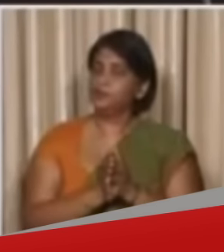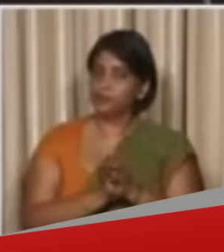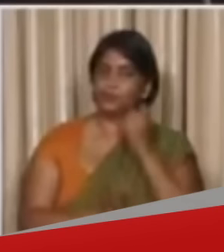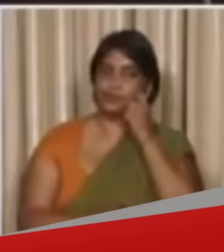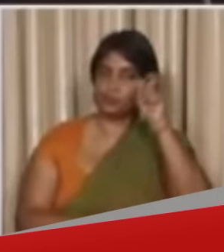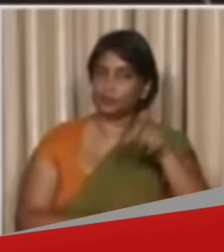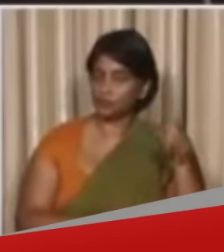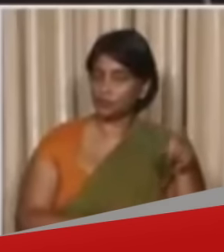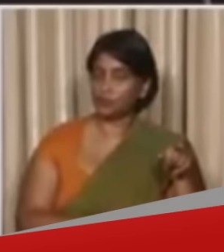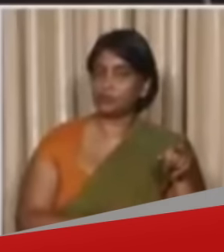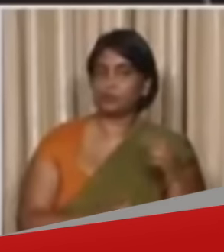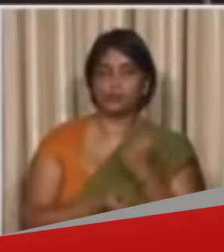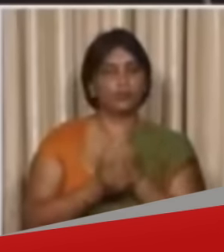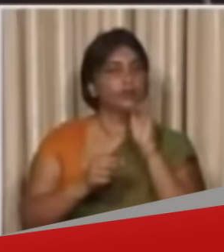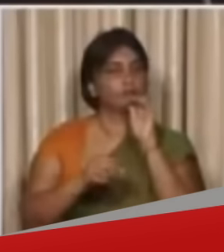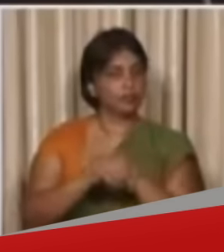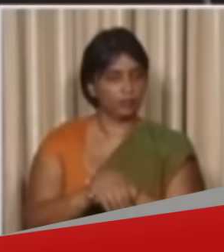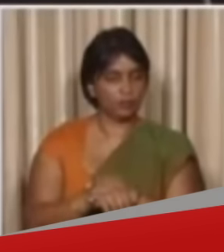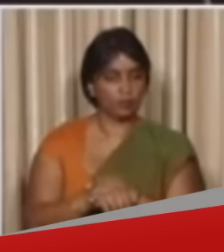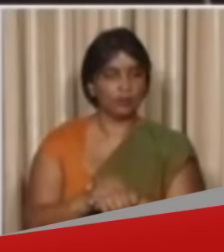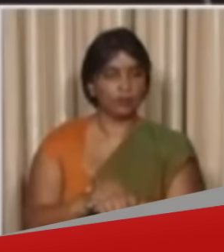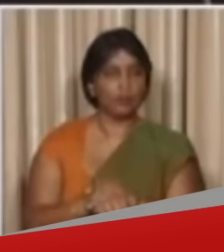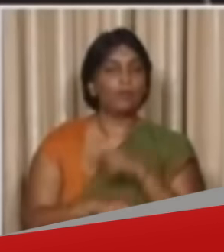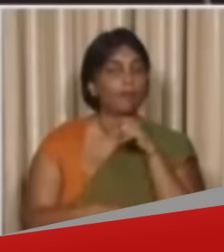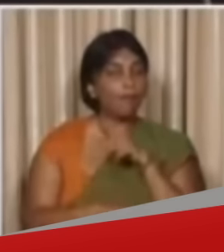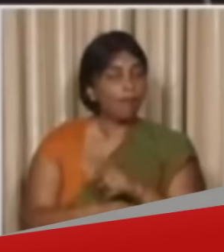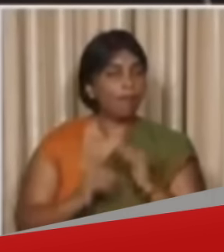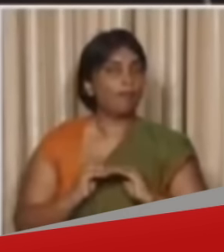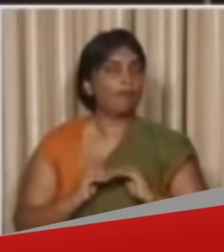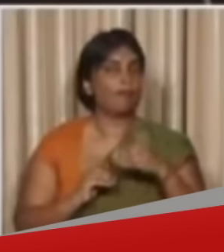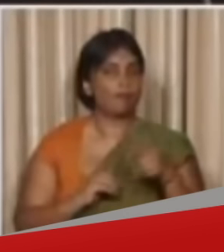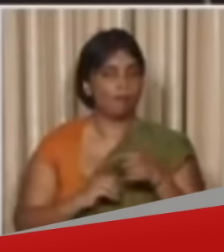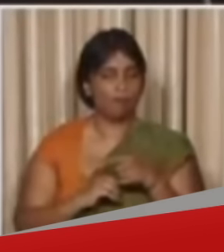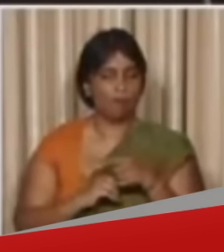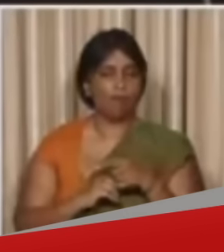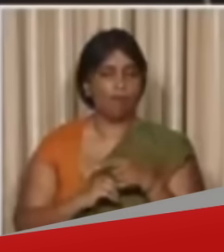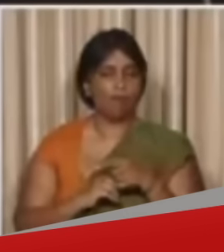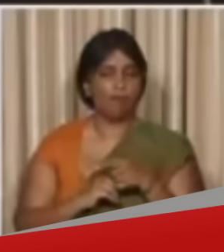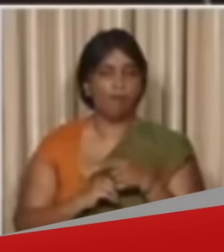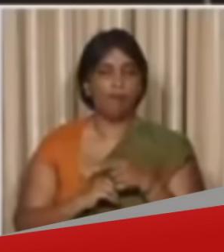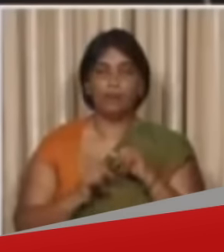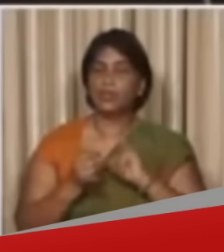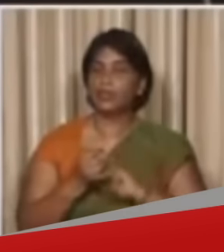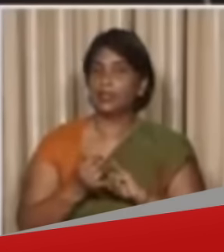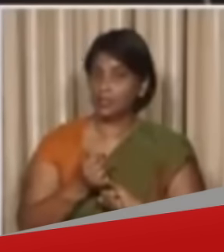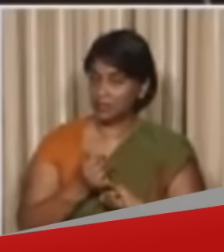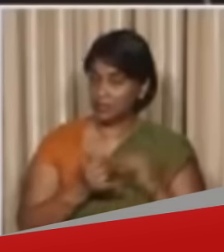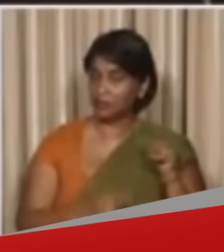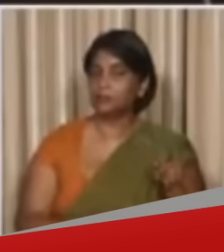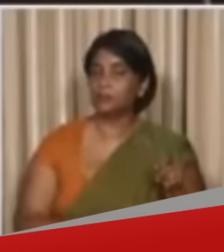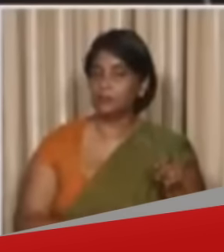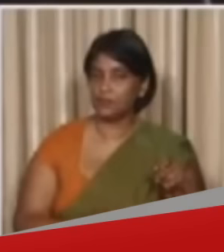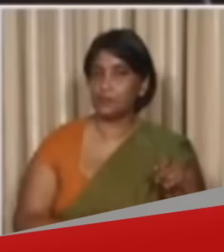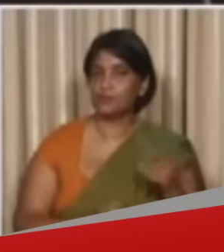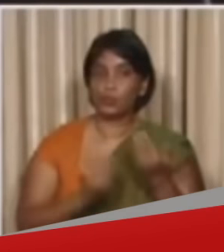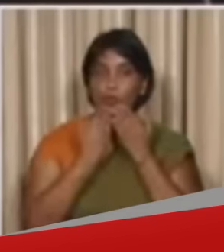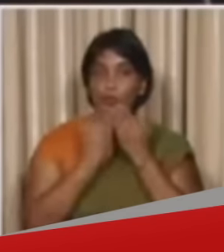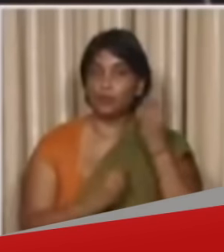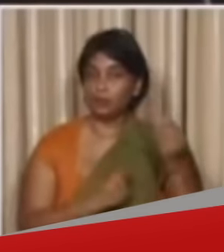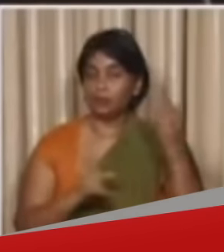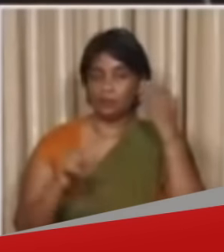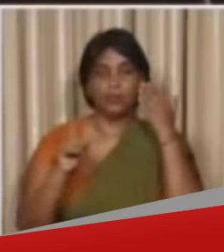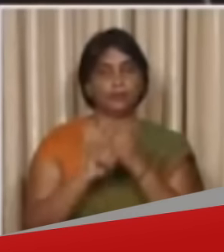සැකකරුවන් අත්අඩංගුවටපත් වෙනවා. ඔන්න එතනින් පස්සේ තමයි සානි අබේසේකර උපදෙස් දෙන්නේ මේ